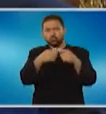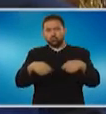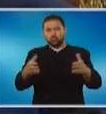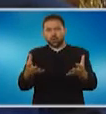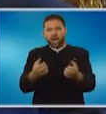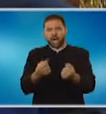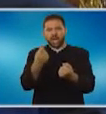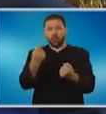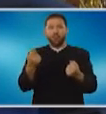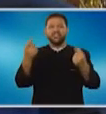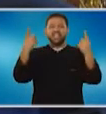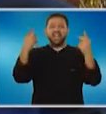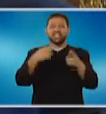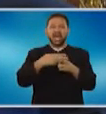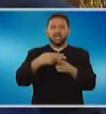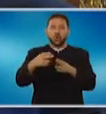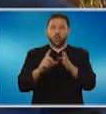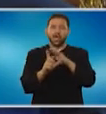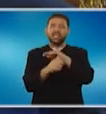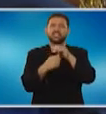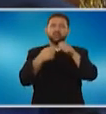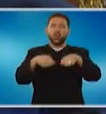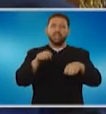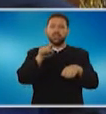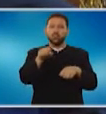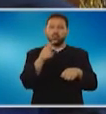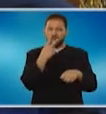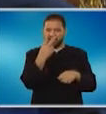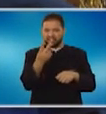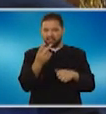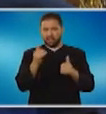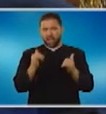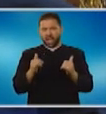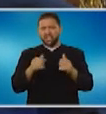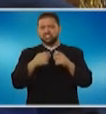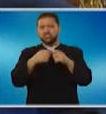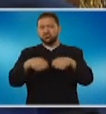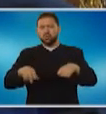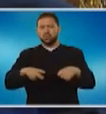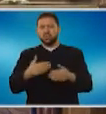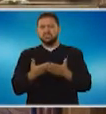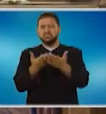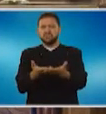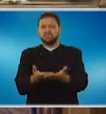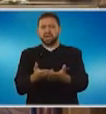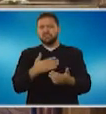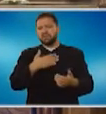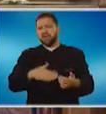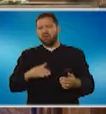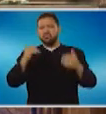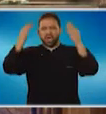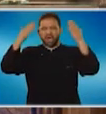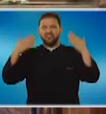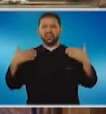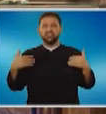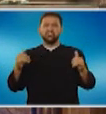finalitate corectă din toate punctele de vedere. Nu, azi totul este lăsat cumva la voia